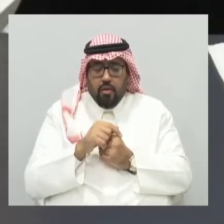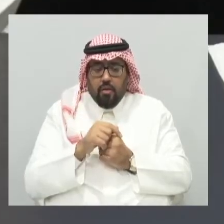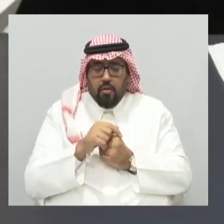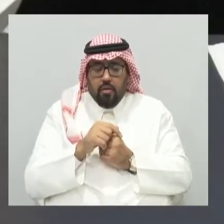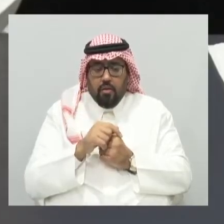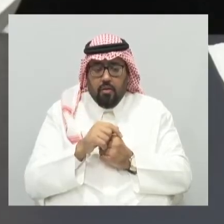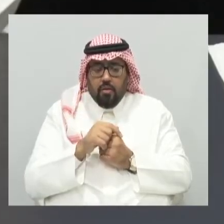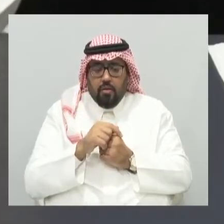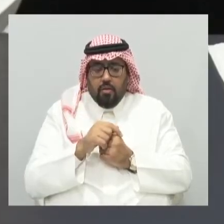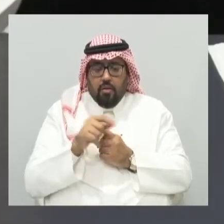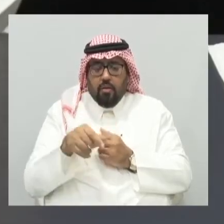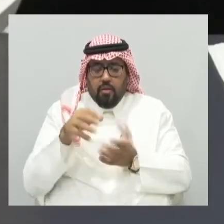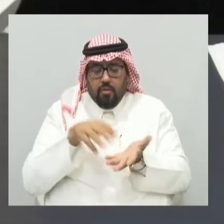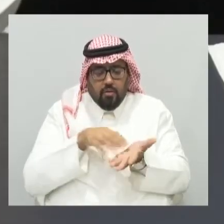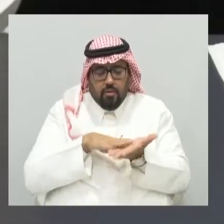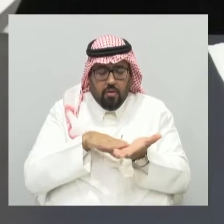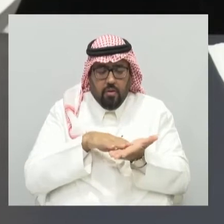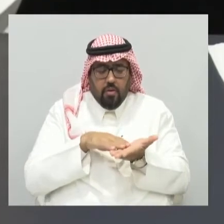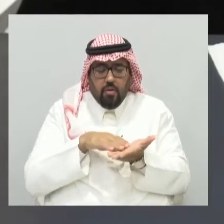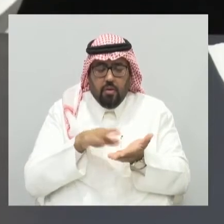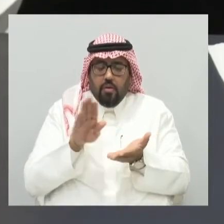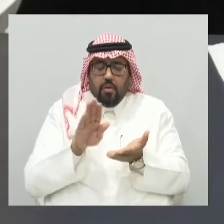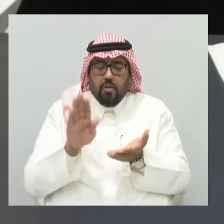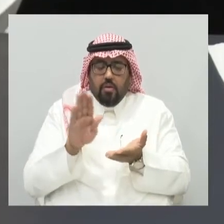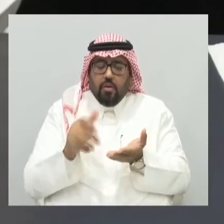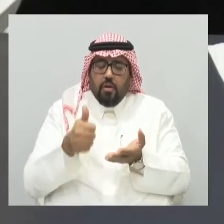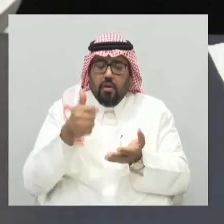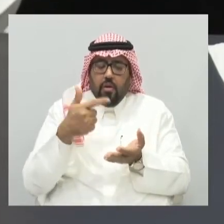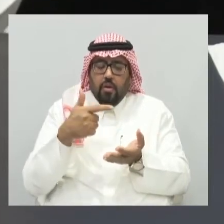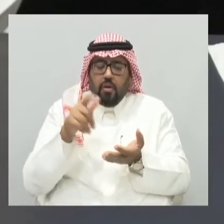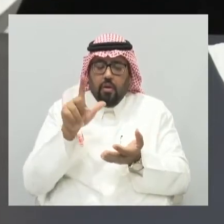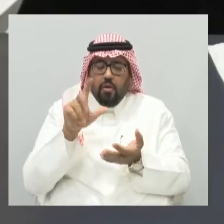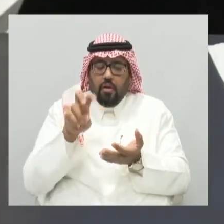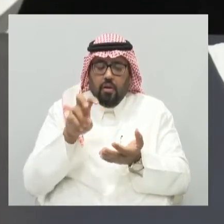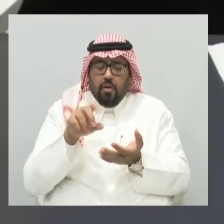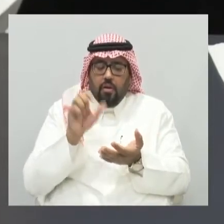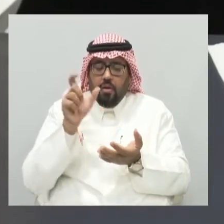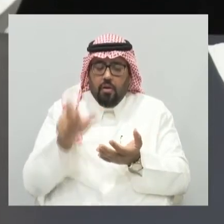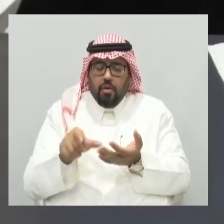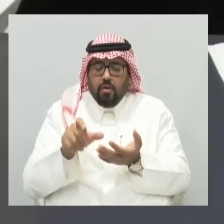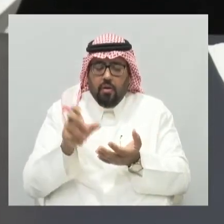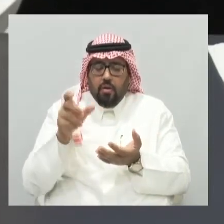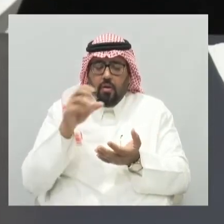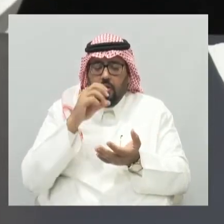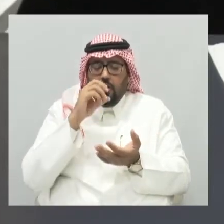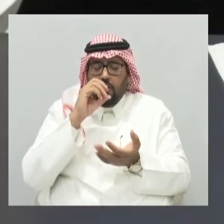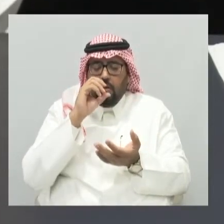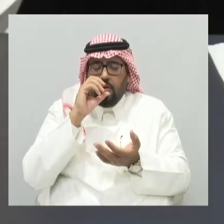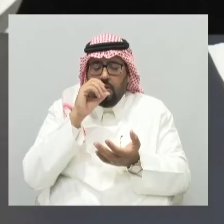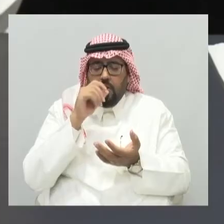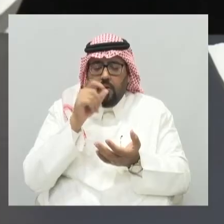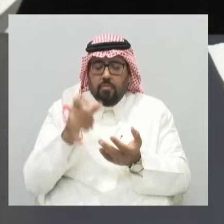تنزيل حالته يا سلام عليكم سائله ومن صفاته اللي امامنا نشوفها